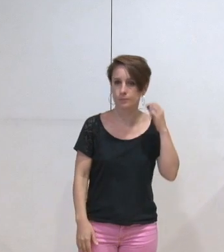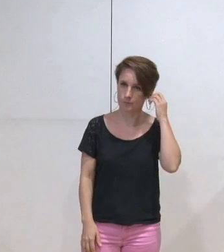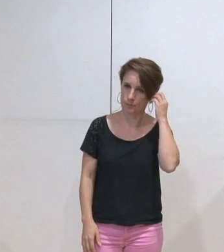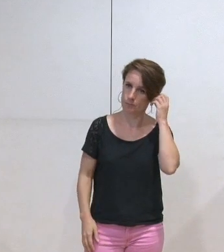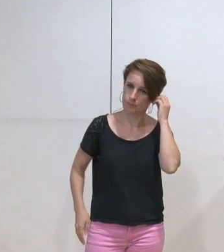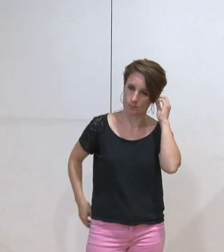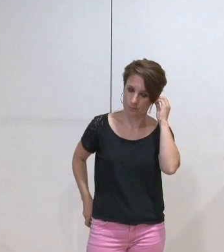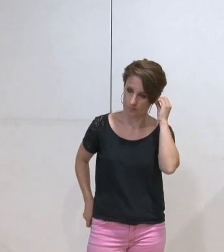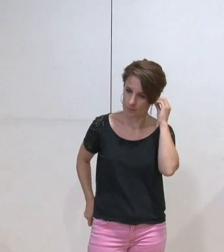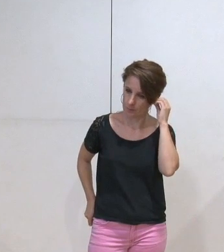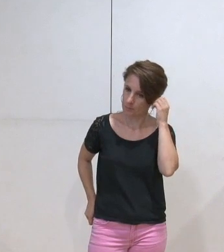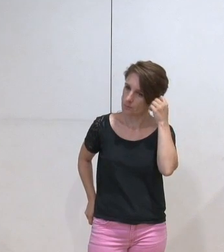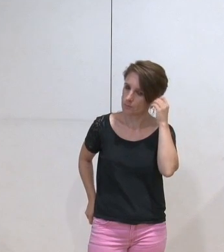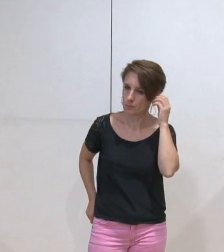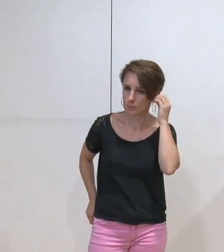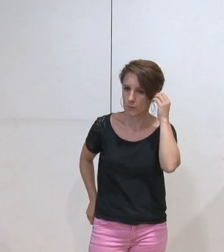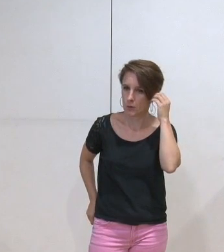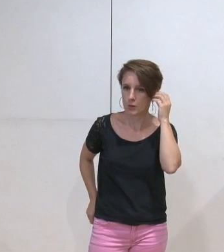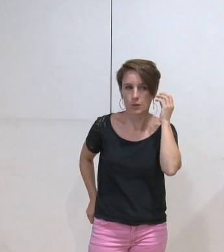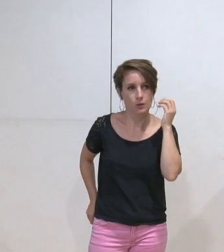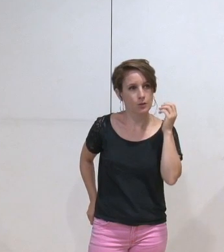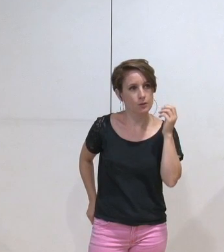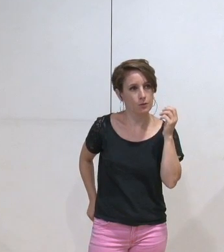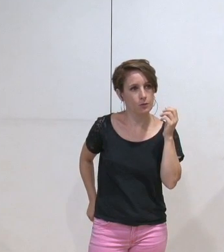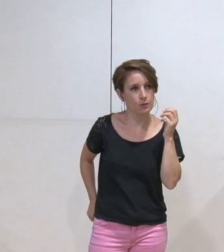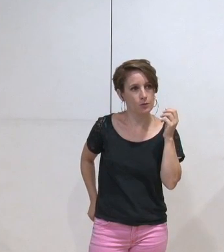remercie merci Monsieur confesson